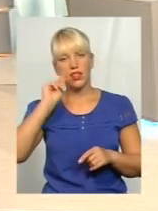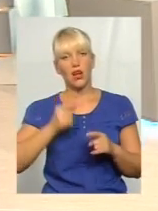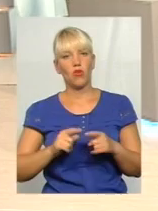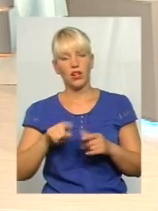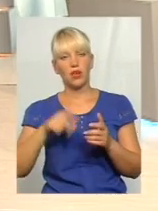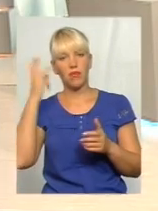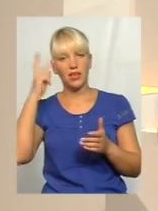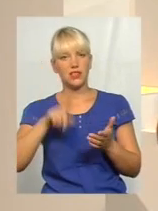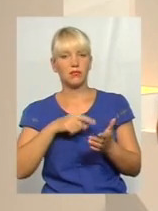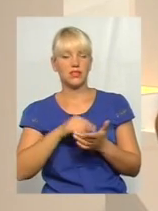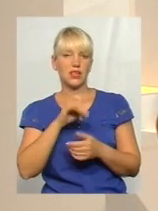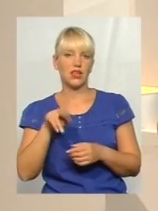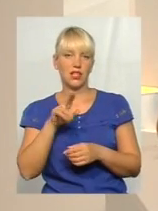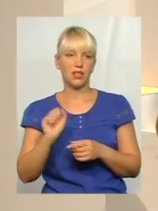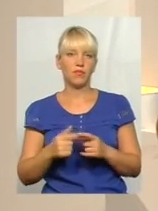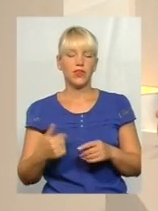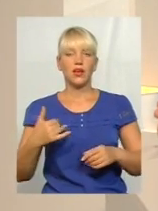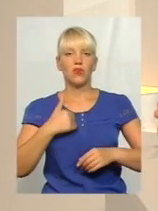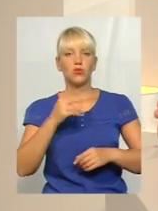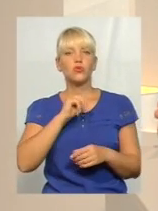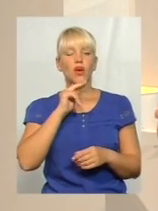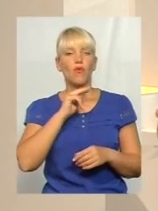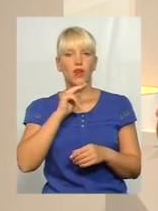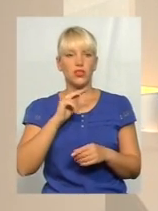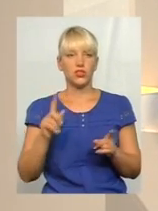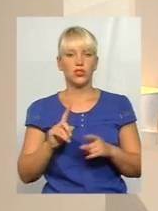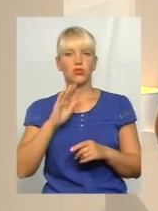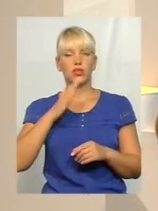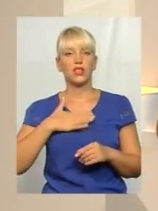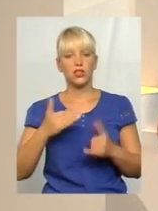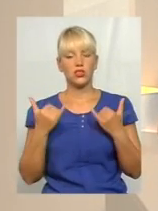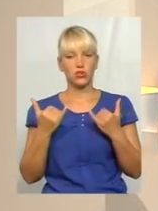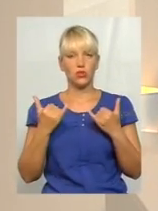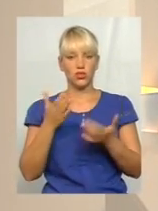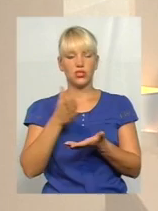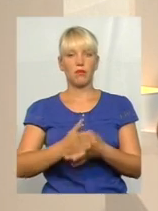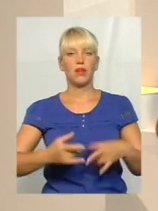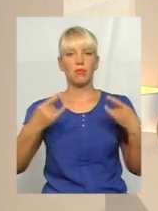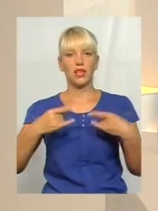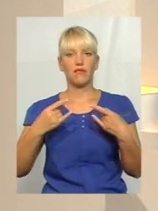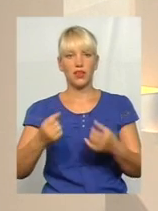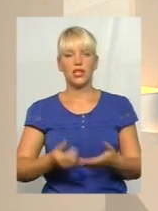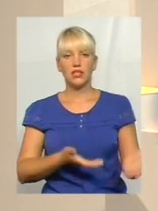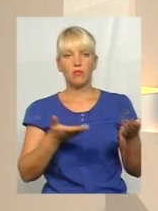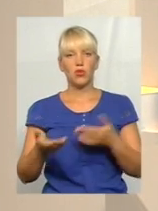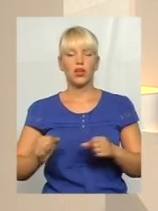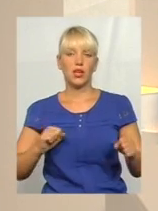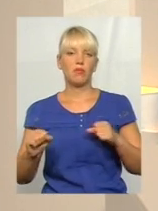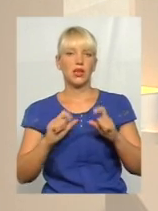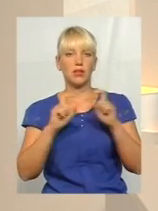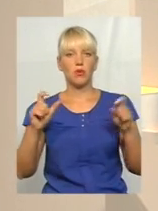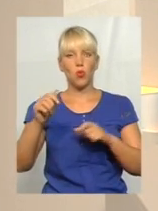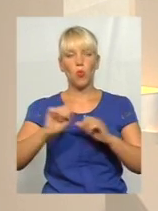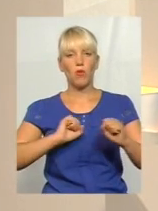Хмельницької міської ради одразу хочу зауважити що на наш сьогоднішній прямій ефір ми запрошули керівника Департаменту управління